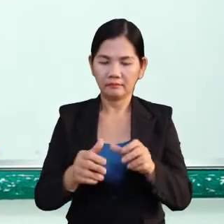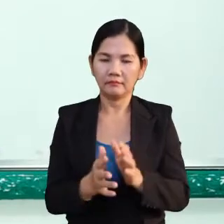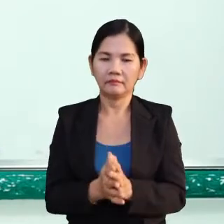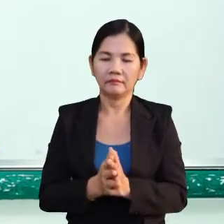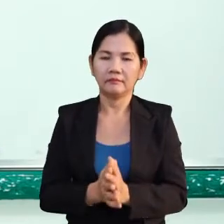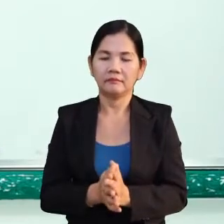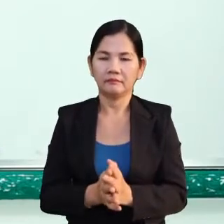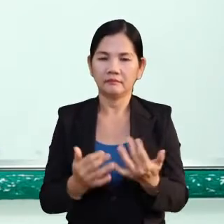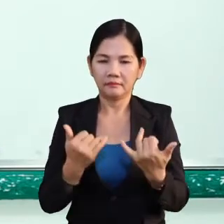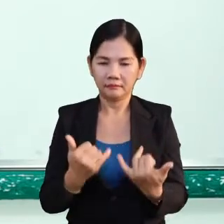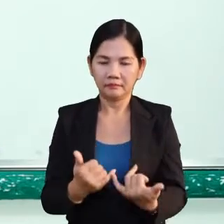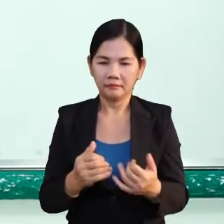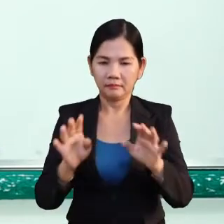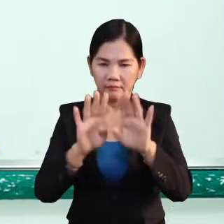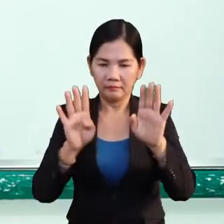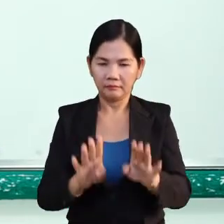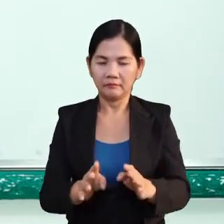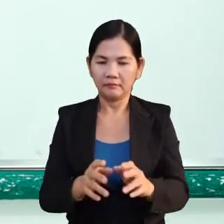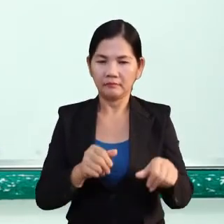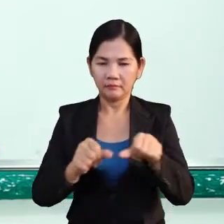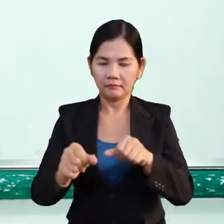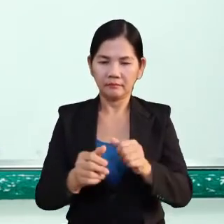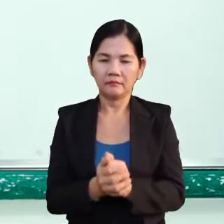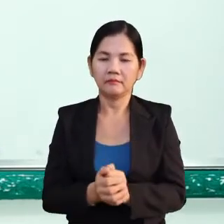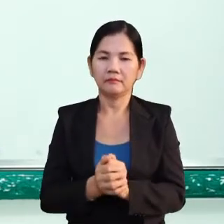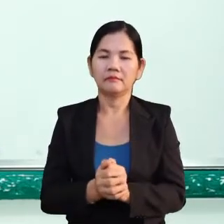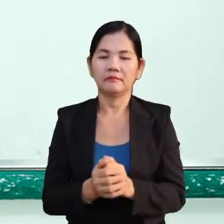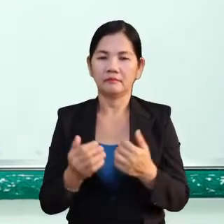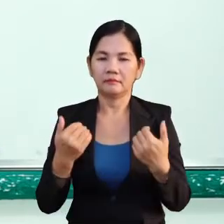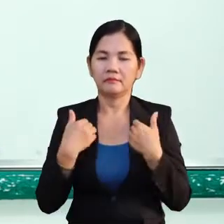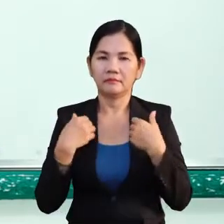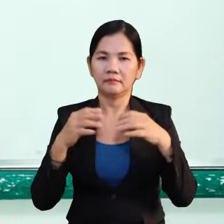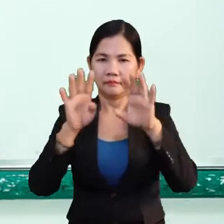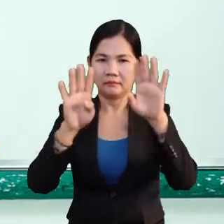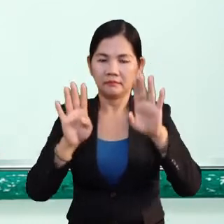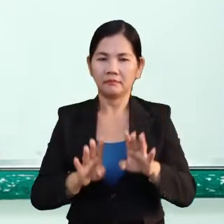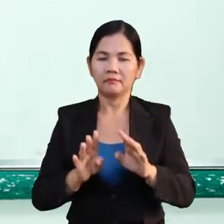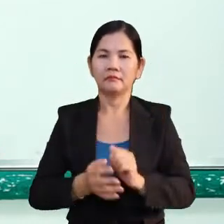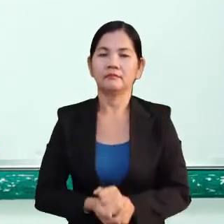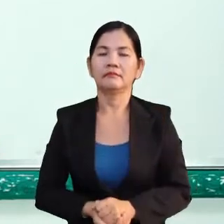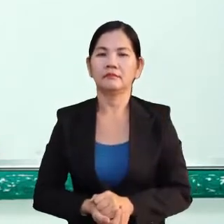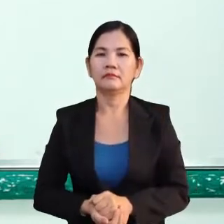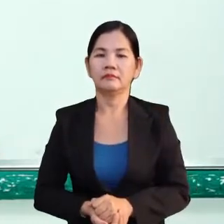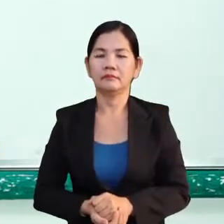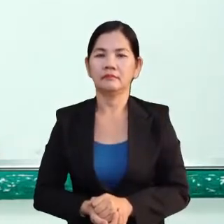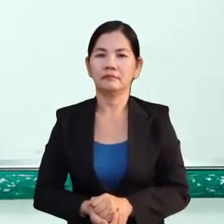បែរមកមើលក្តារខៀនអ្នកគ្រូនៅមានសំណួរបង្ហាញកូននៅលើក្តារខៀន